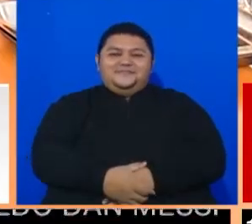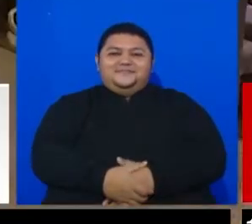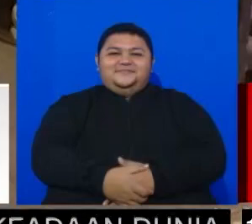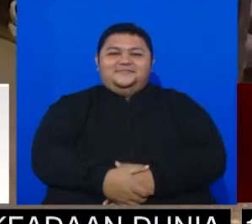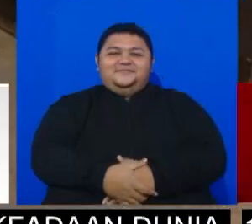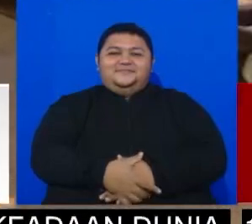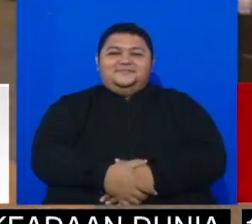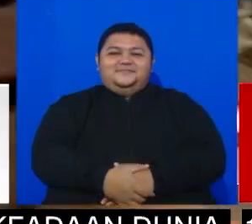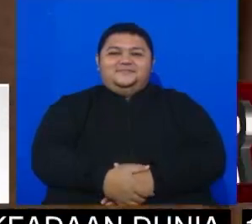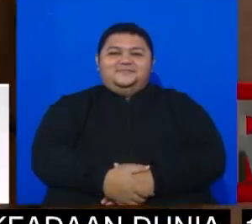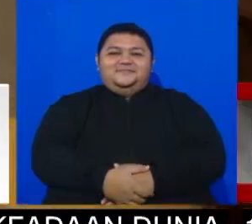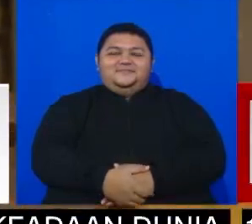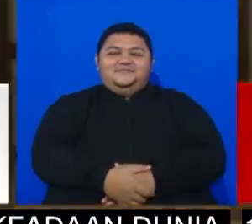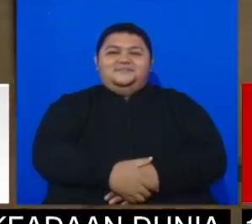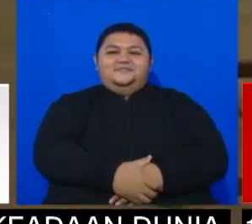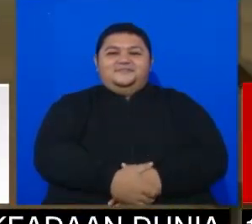ya.